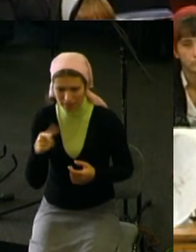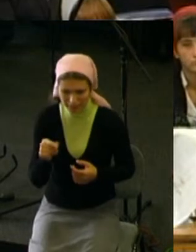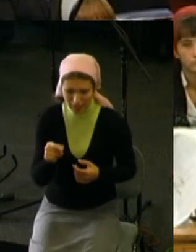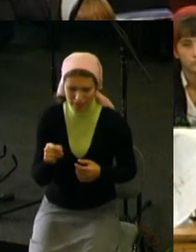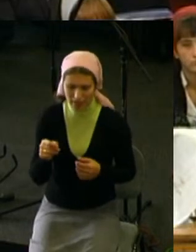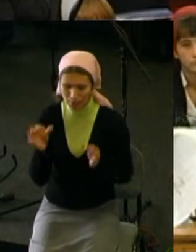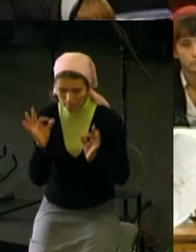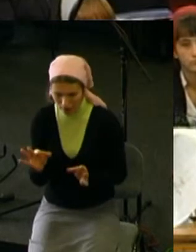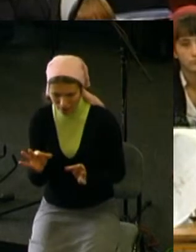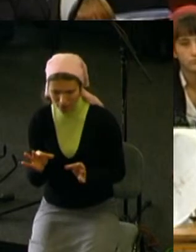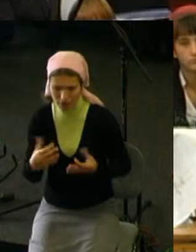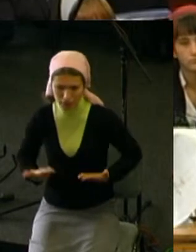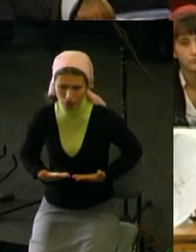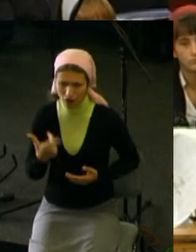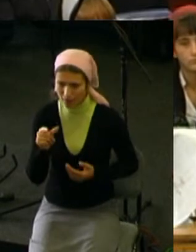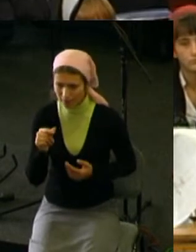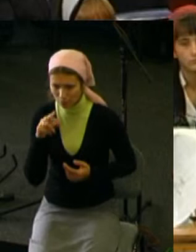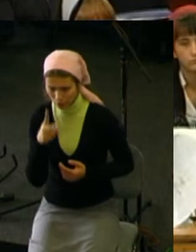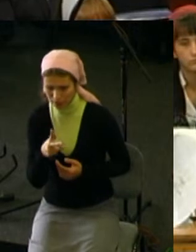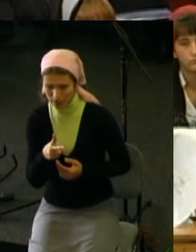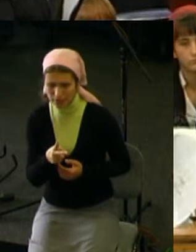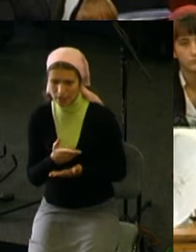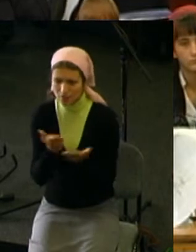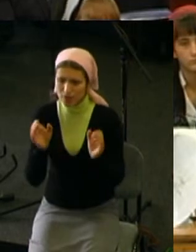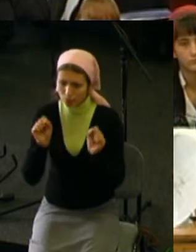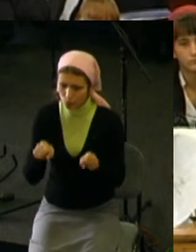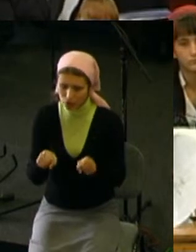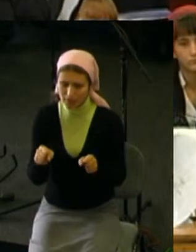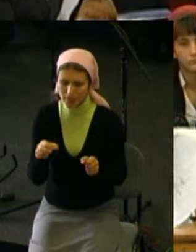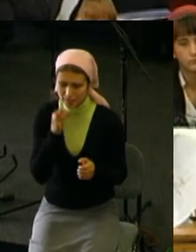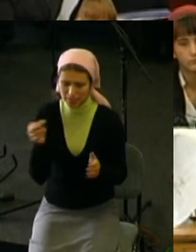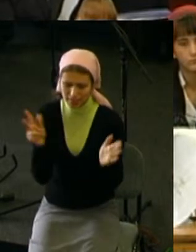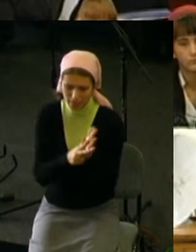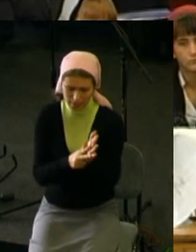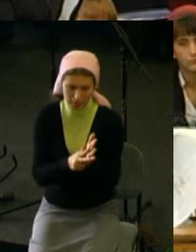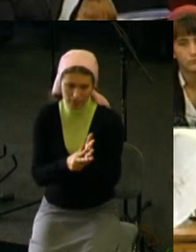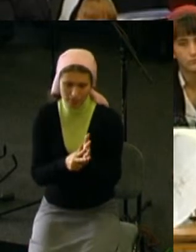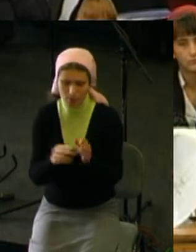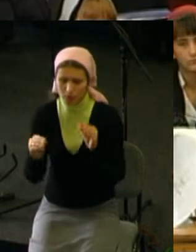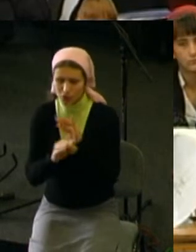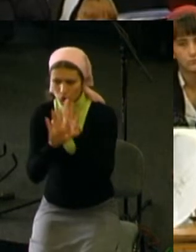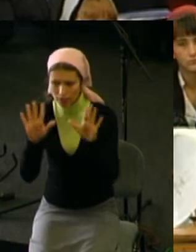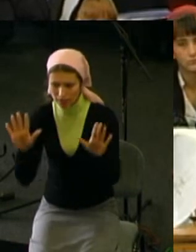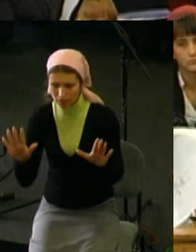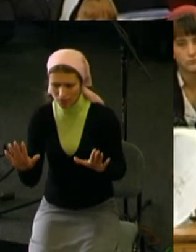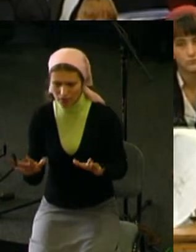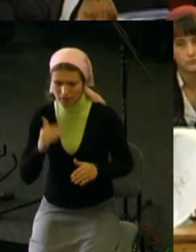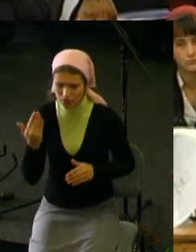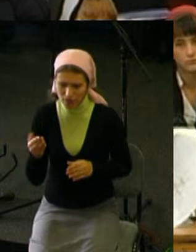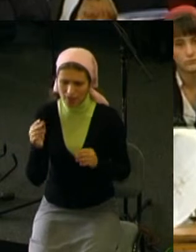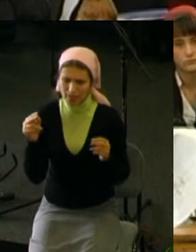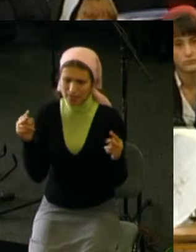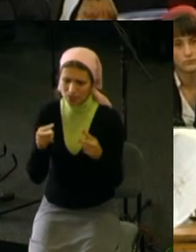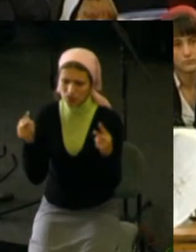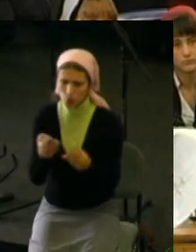правильно поступаю Неправильно А ви можете стати на це мій й І дух святий